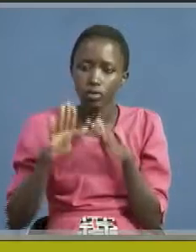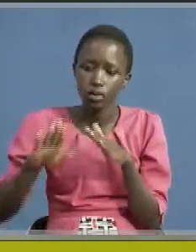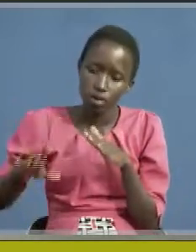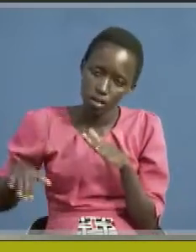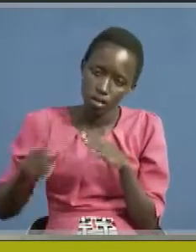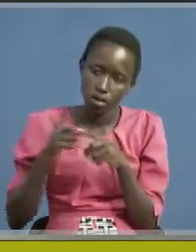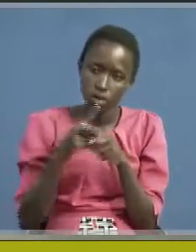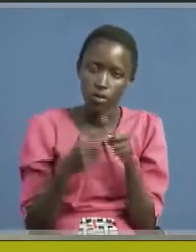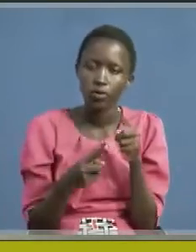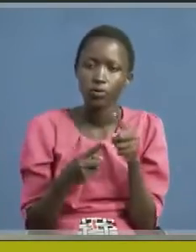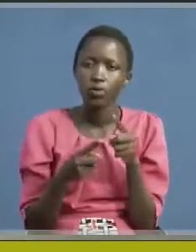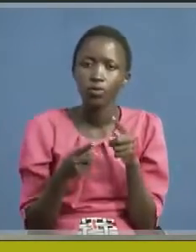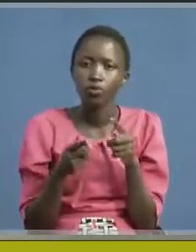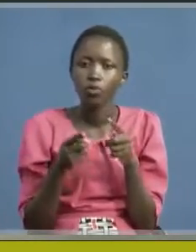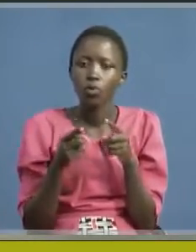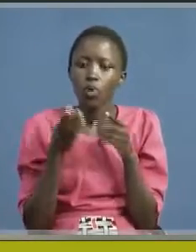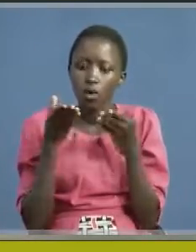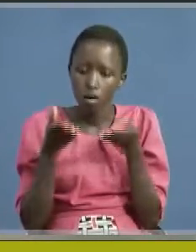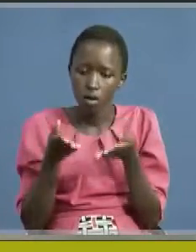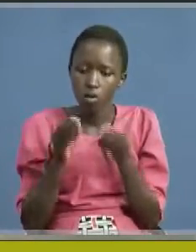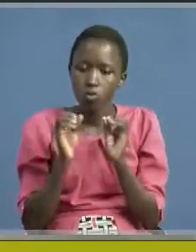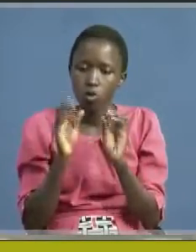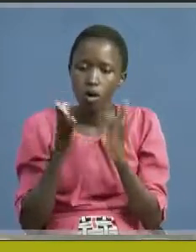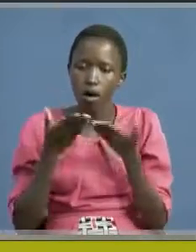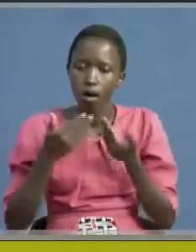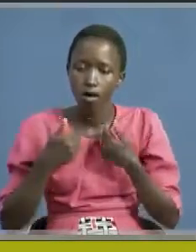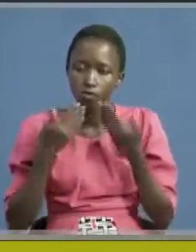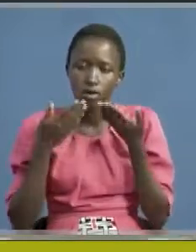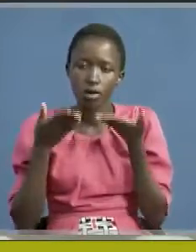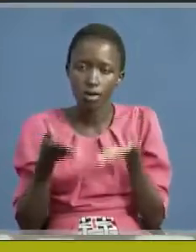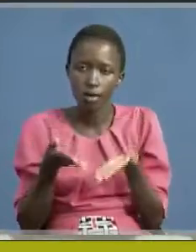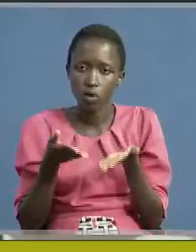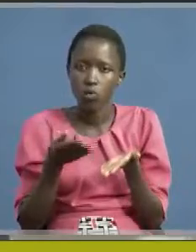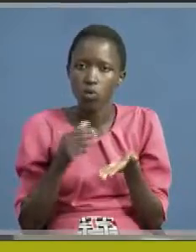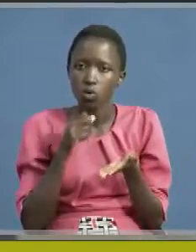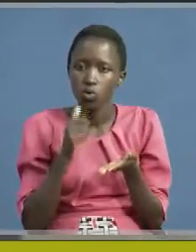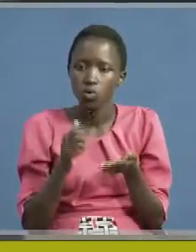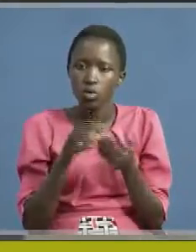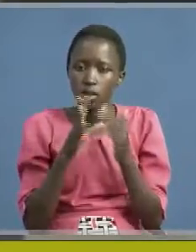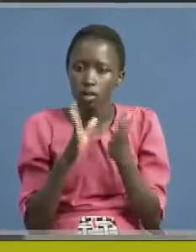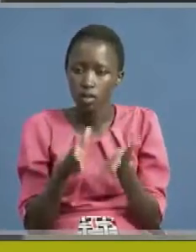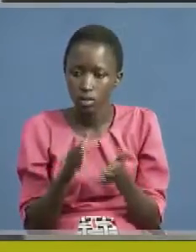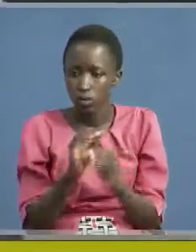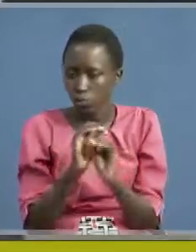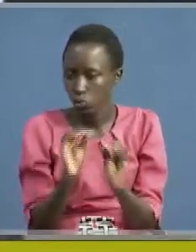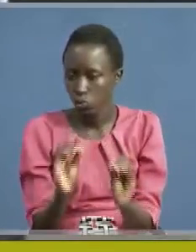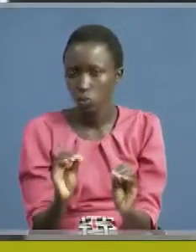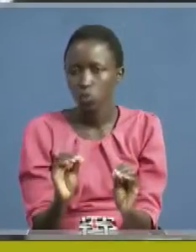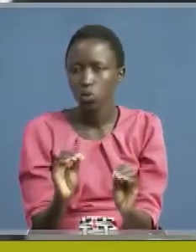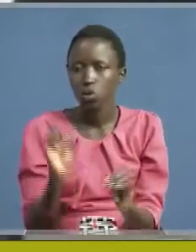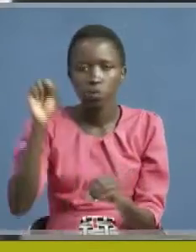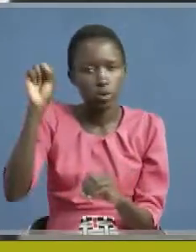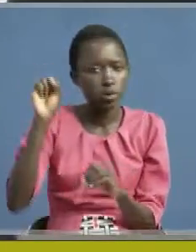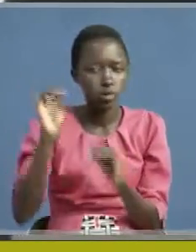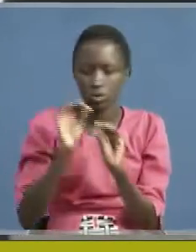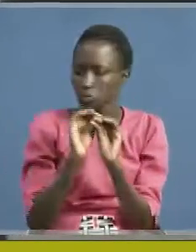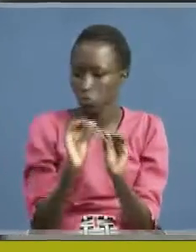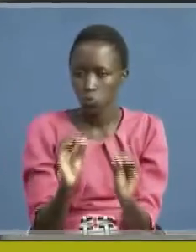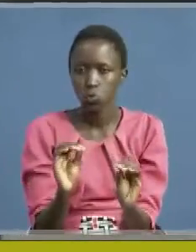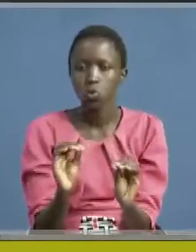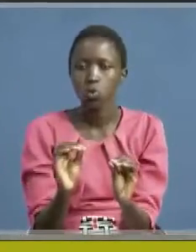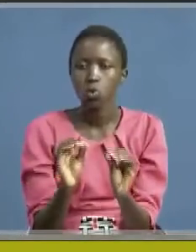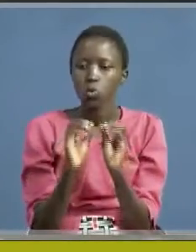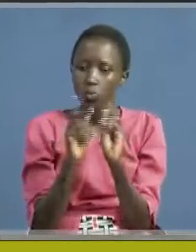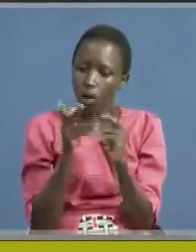year. Nafasi ambayo tuko nayo sasa sio ya viongozi, sio ya siasa. Nafasi